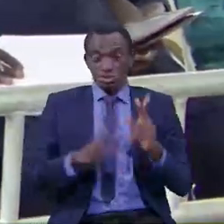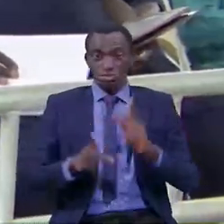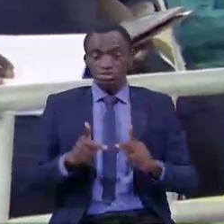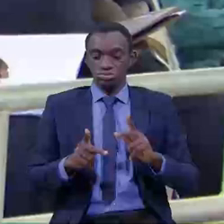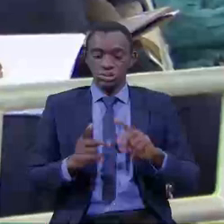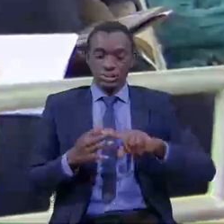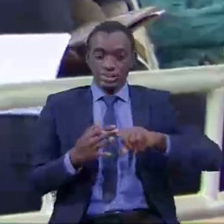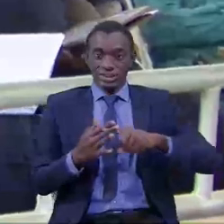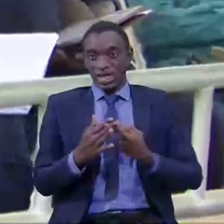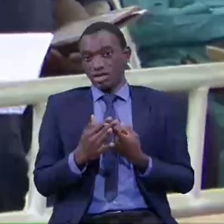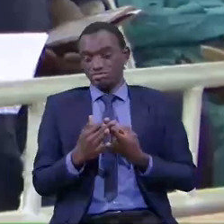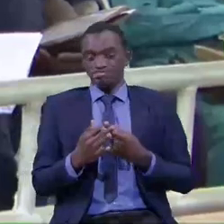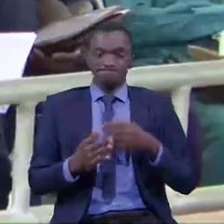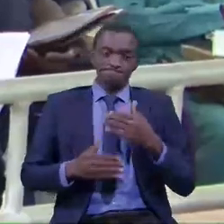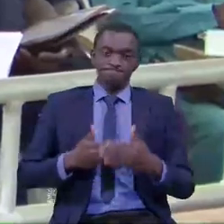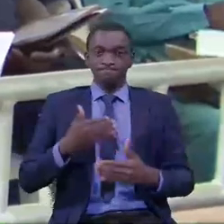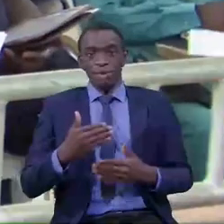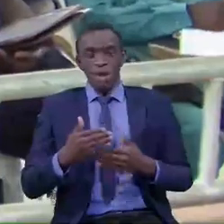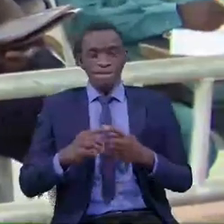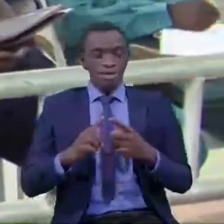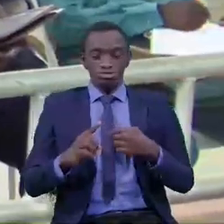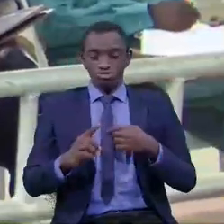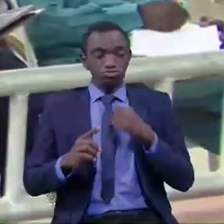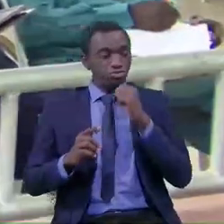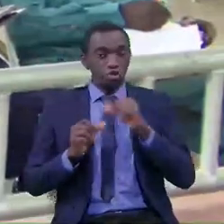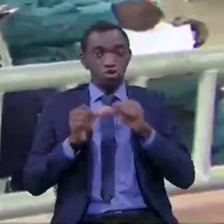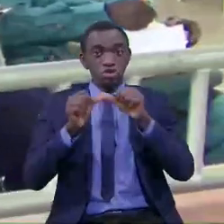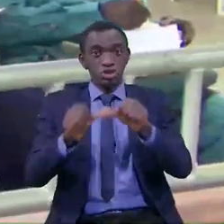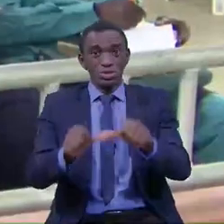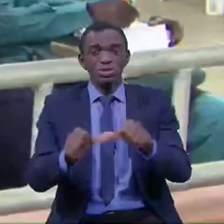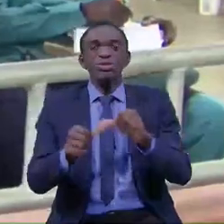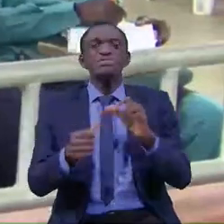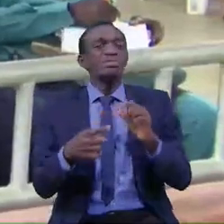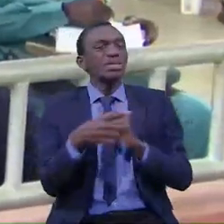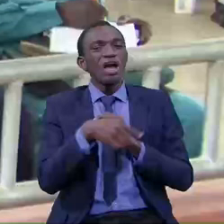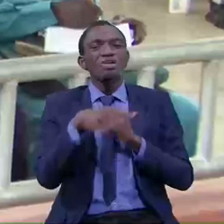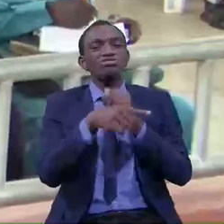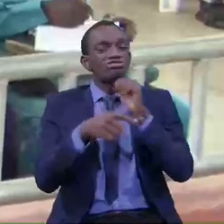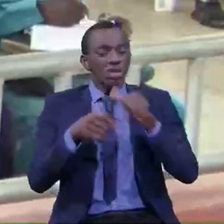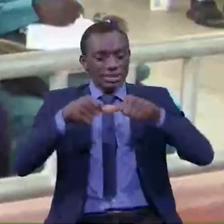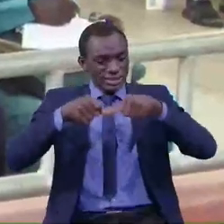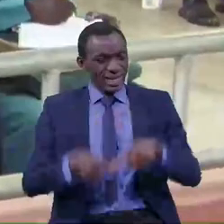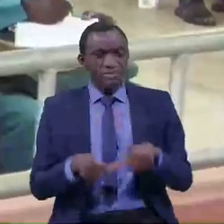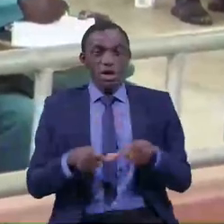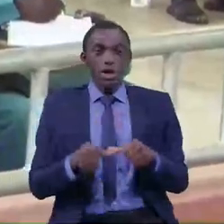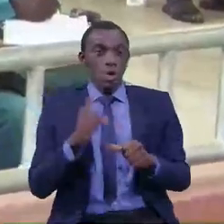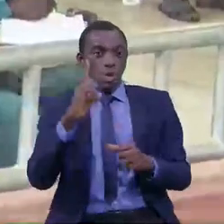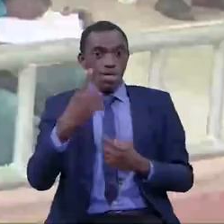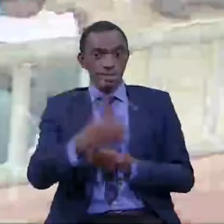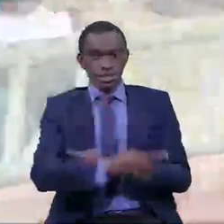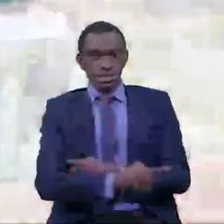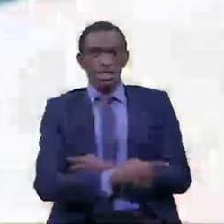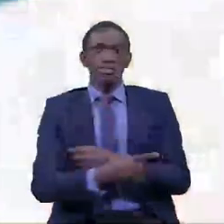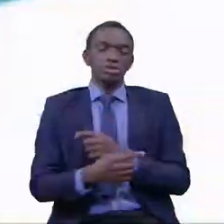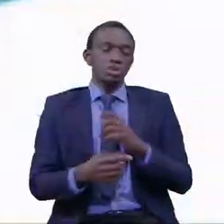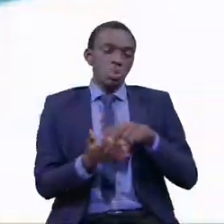Il y a des gens qui commencent, ils ne savent pas comment continuer. Ils ne sont pas fermes. Un jour, ils sont faibles, l'autre